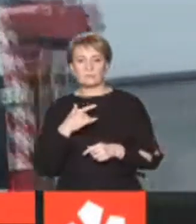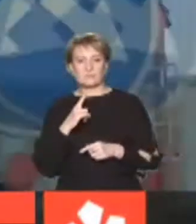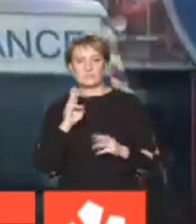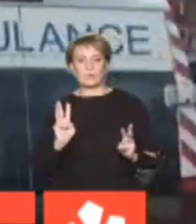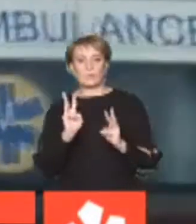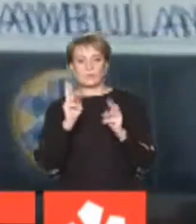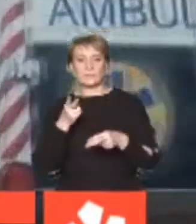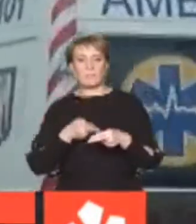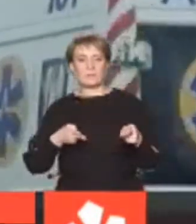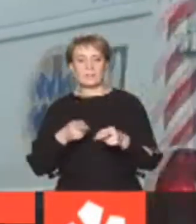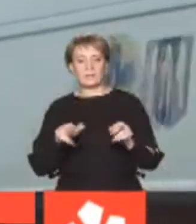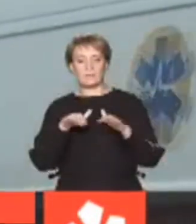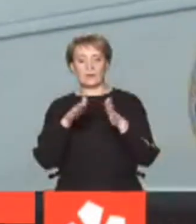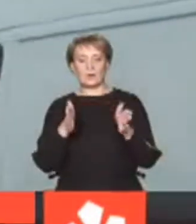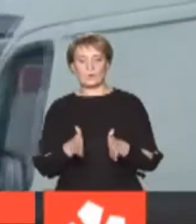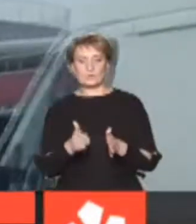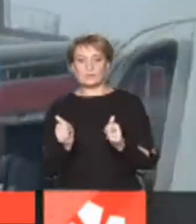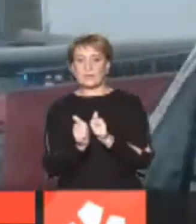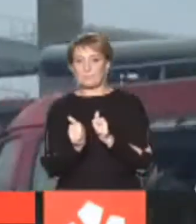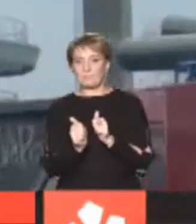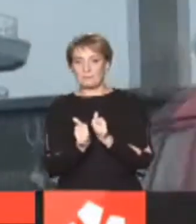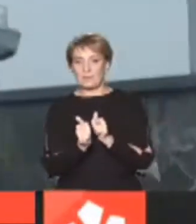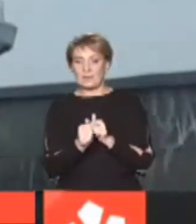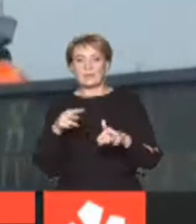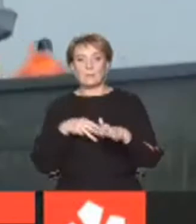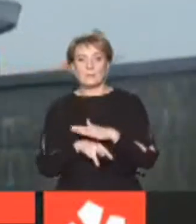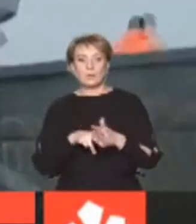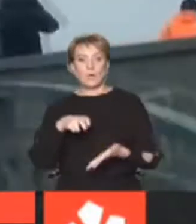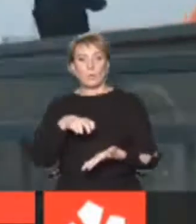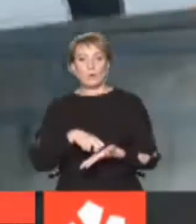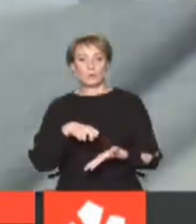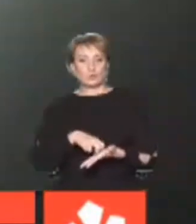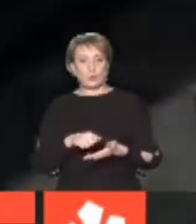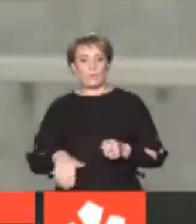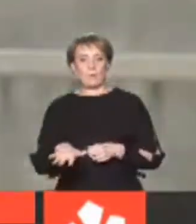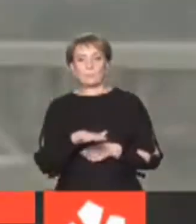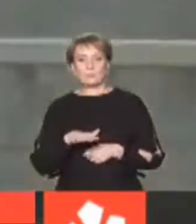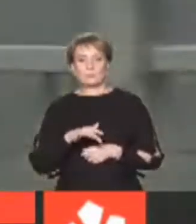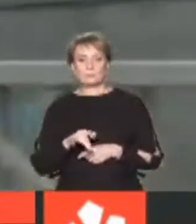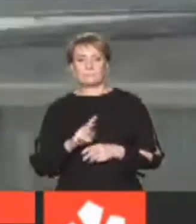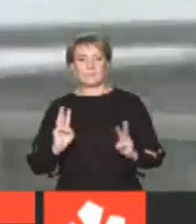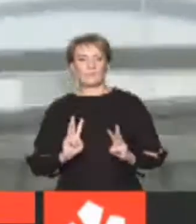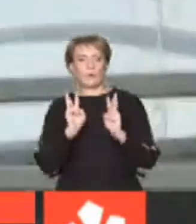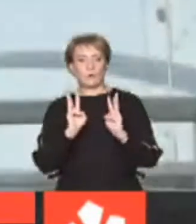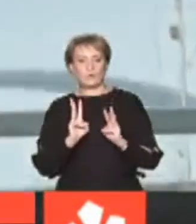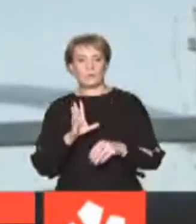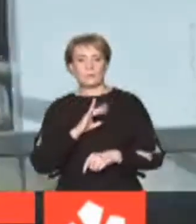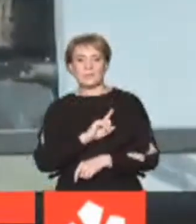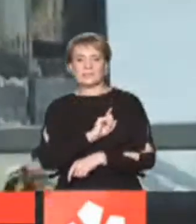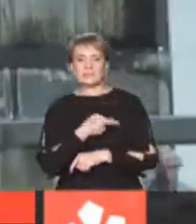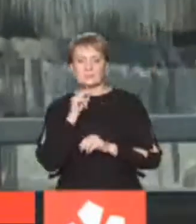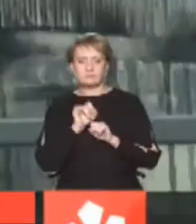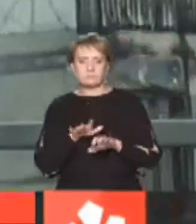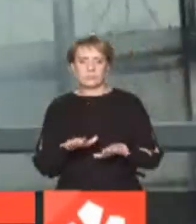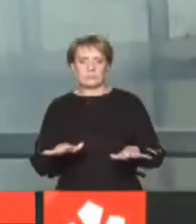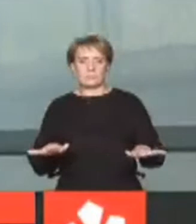у металевому кіоску біля станції метро Поштова площа. Вогонь був настільки сильним, що розповсюдився на припаркований